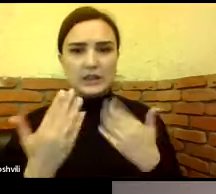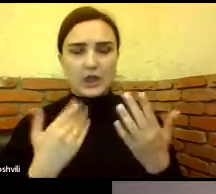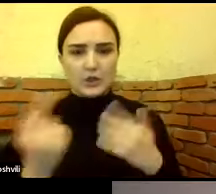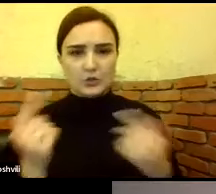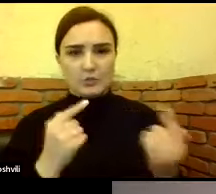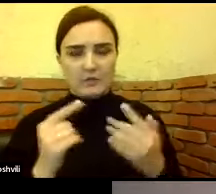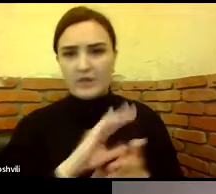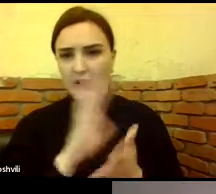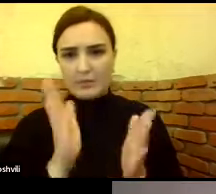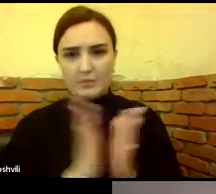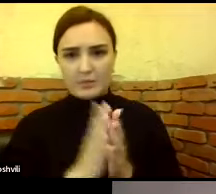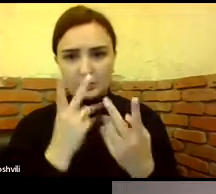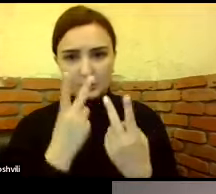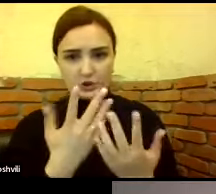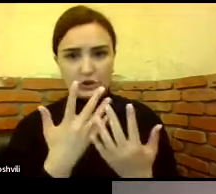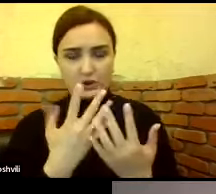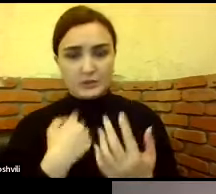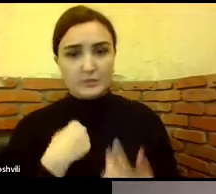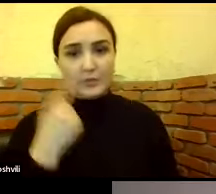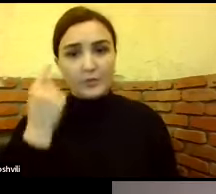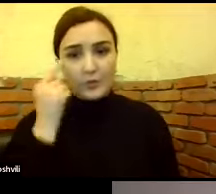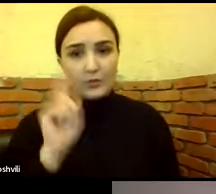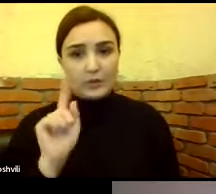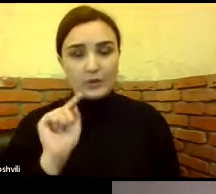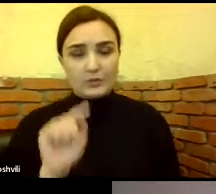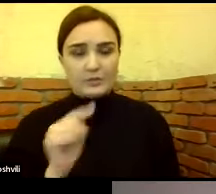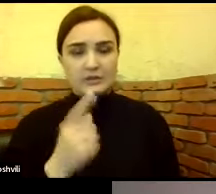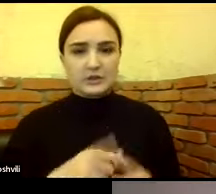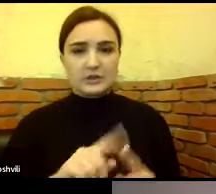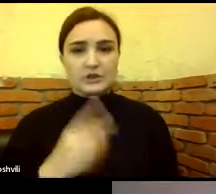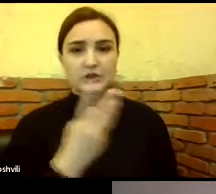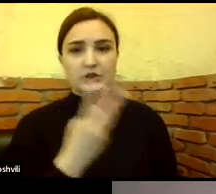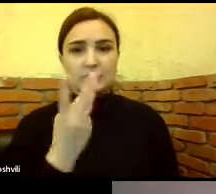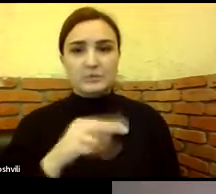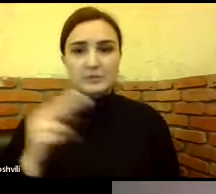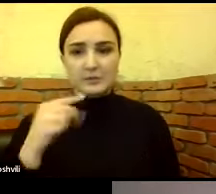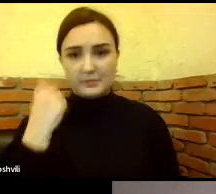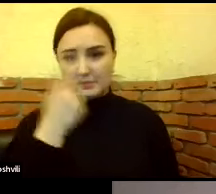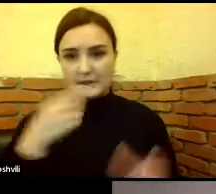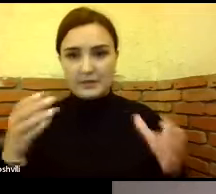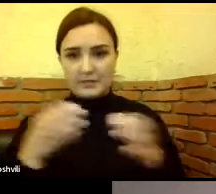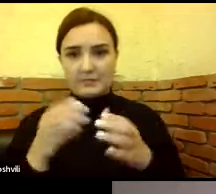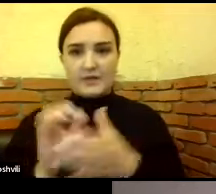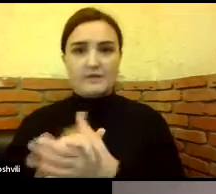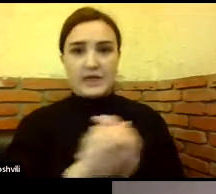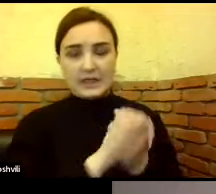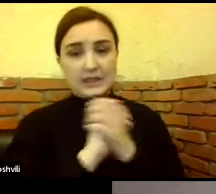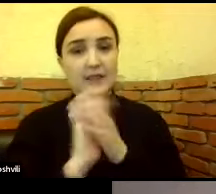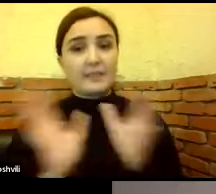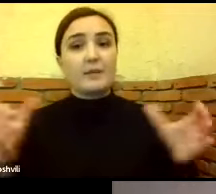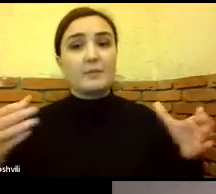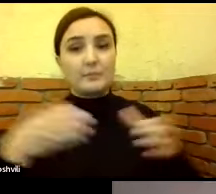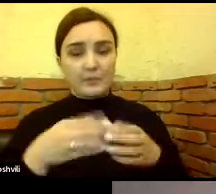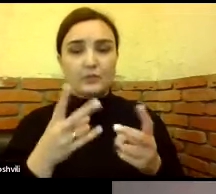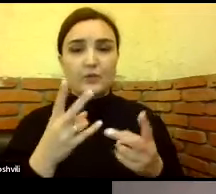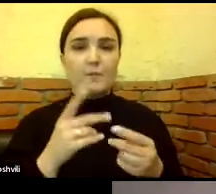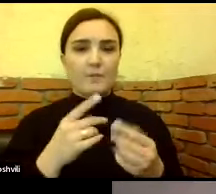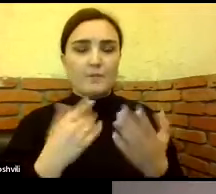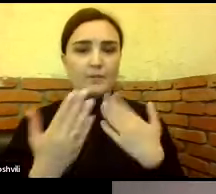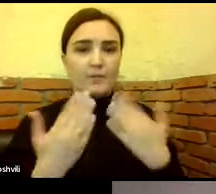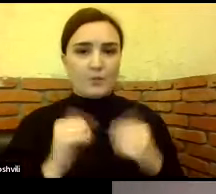ყველაფერში ჩანსეს რა მგონია რომ ეს შეშიმ თემს ძალიან გვაერთიანებს და არის ისეთი რაღაც რაც მოსაგვარებელია ნამდვილად.